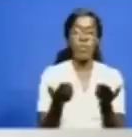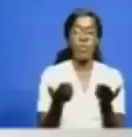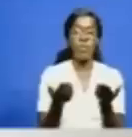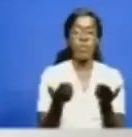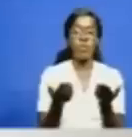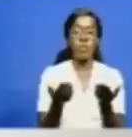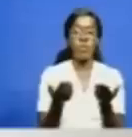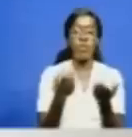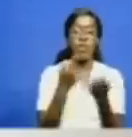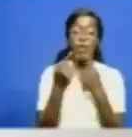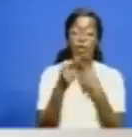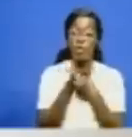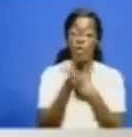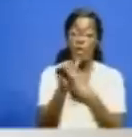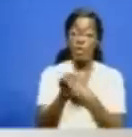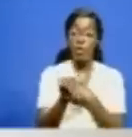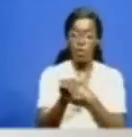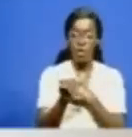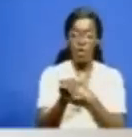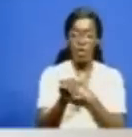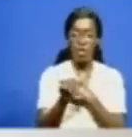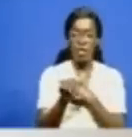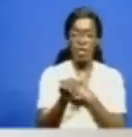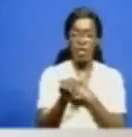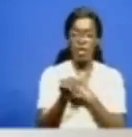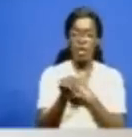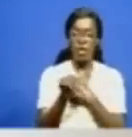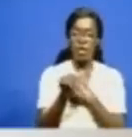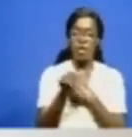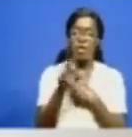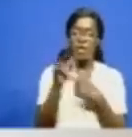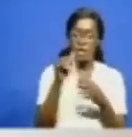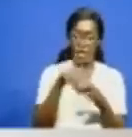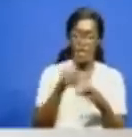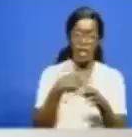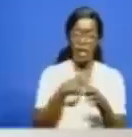na kuambia ya kwamba muko katika maombi yetu